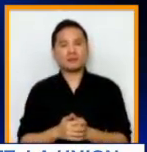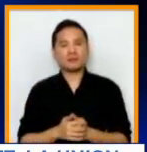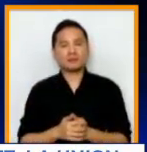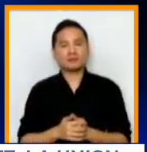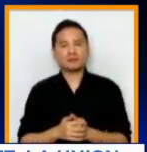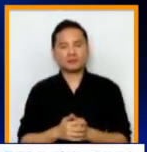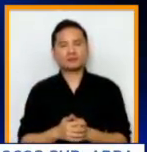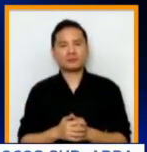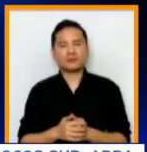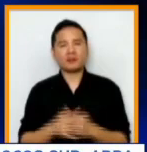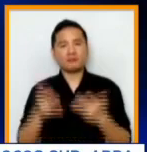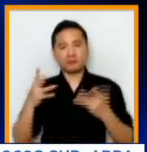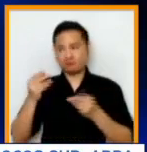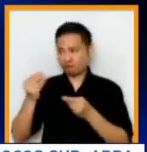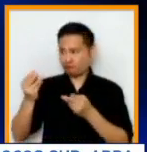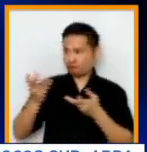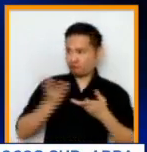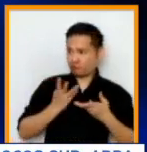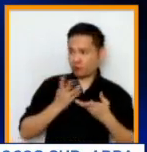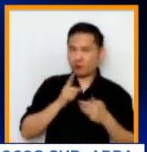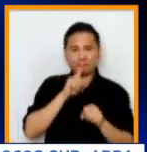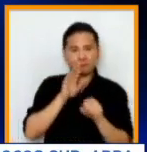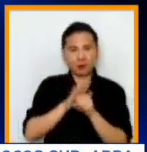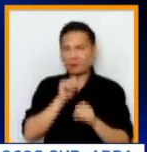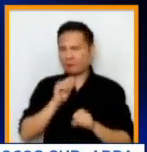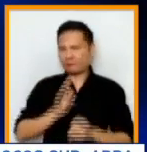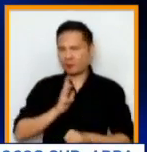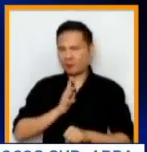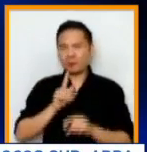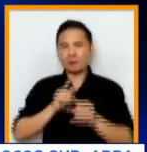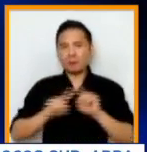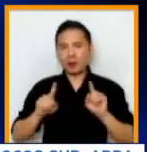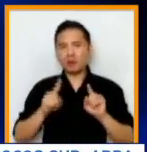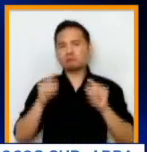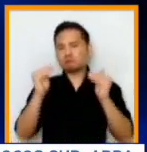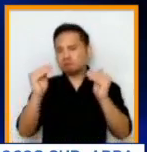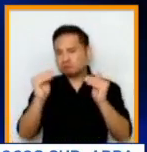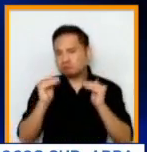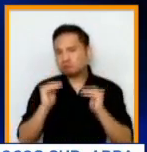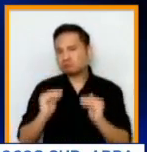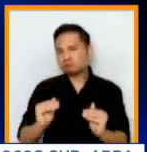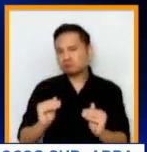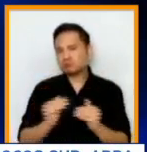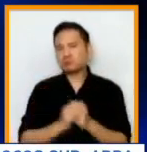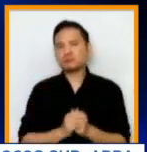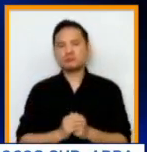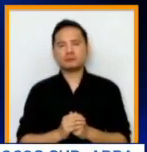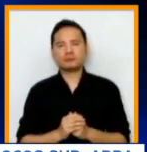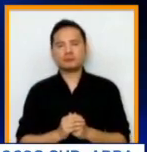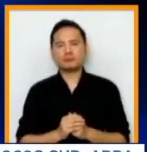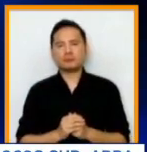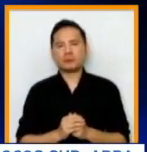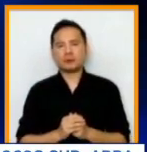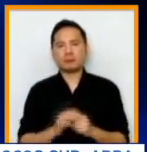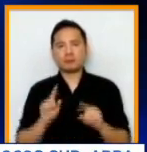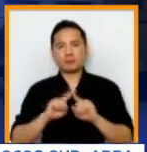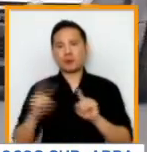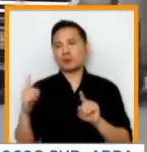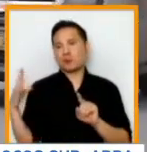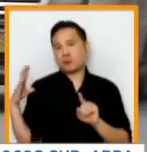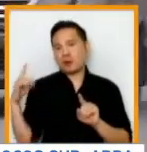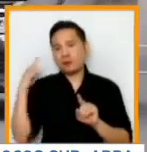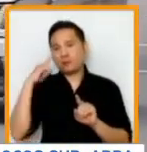informal confirmation that we will already be declassified to a lower classification. We're just waiting for the formal